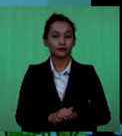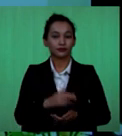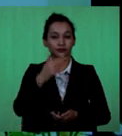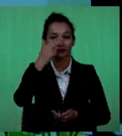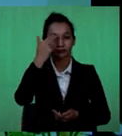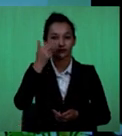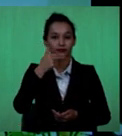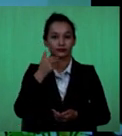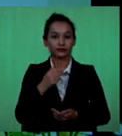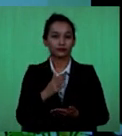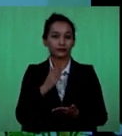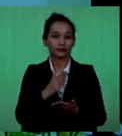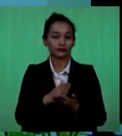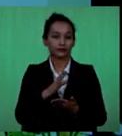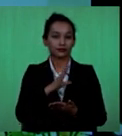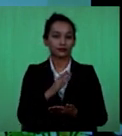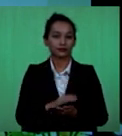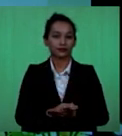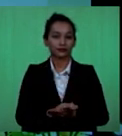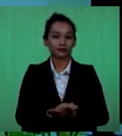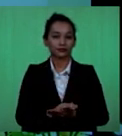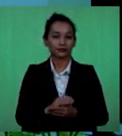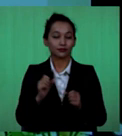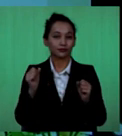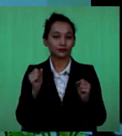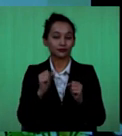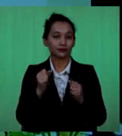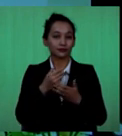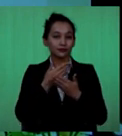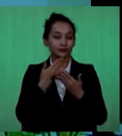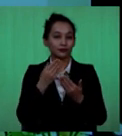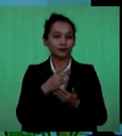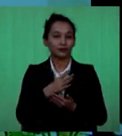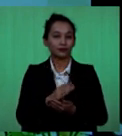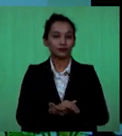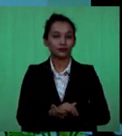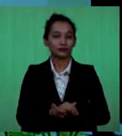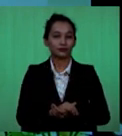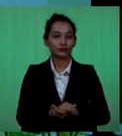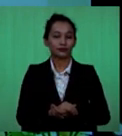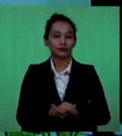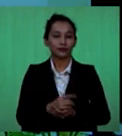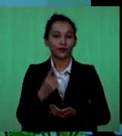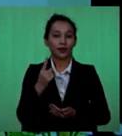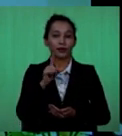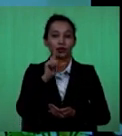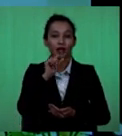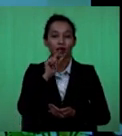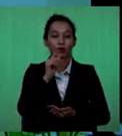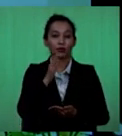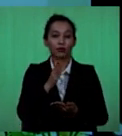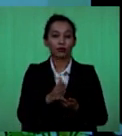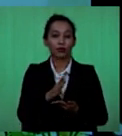Yozda bor ekan. Qishda yo'q ekan. Bir qaldirg'och bo'lgan